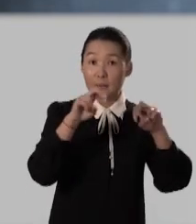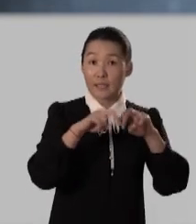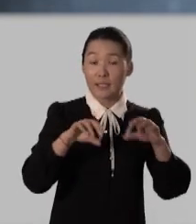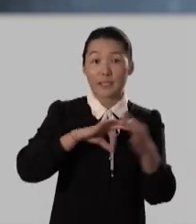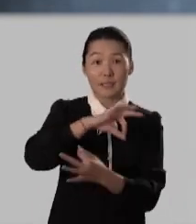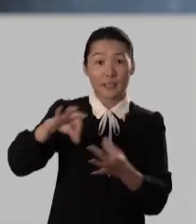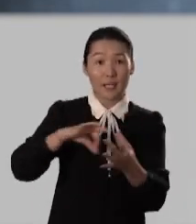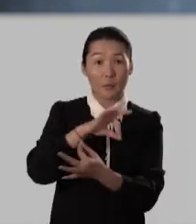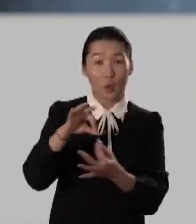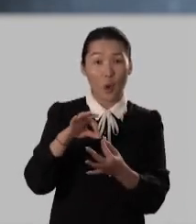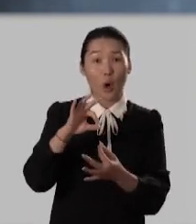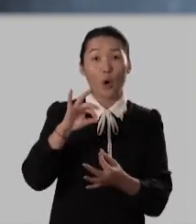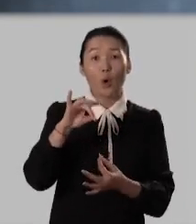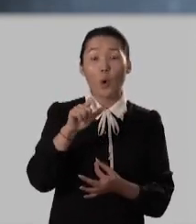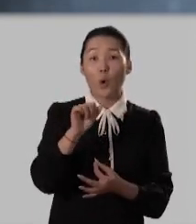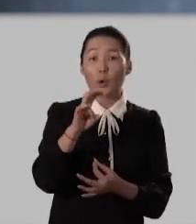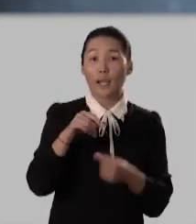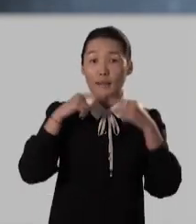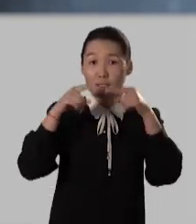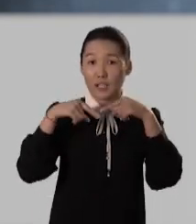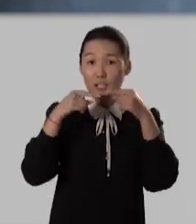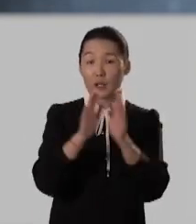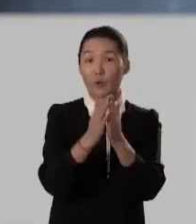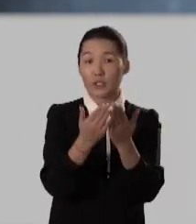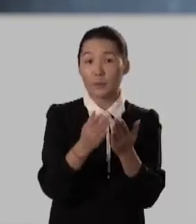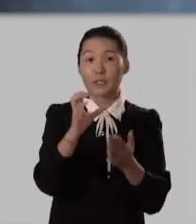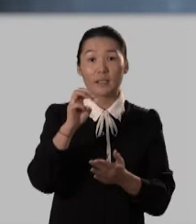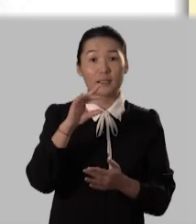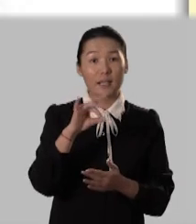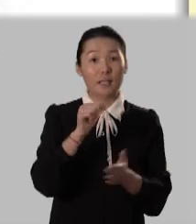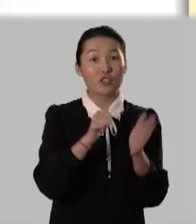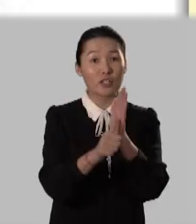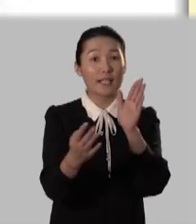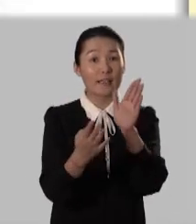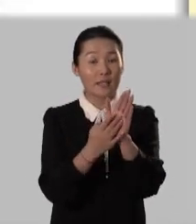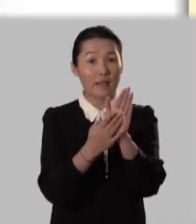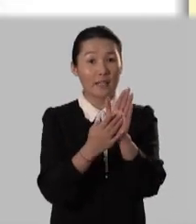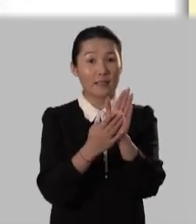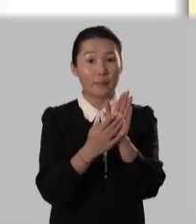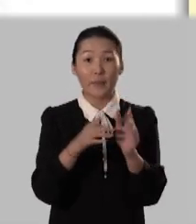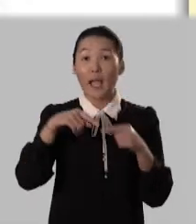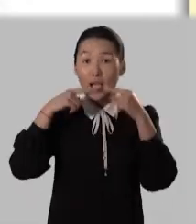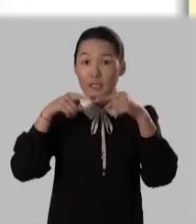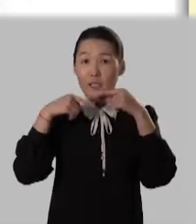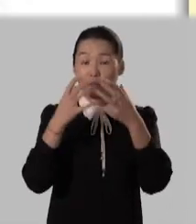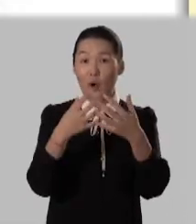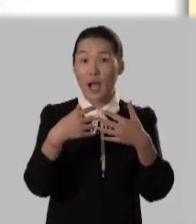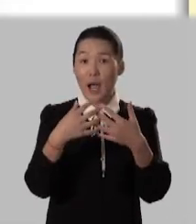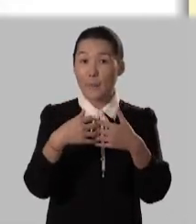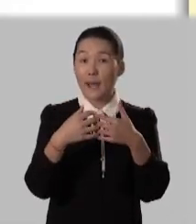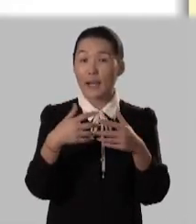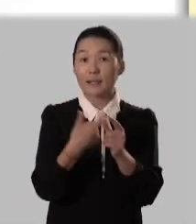органы речи в нашем учебники на странице 69 речевой аппарат эта совокупность